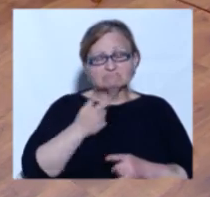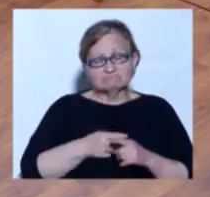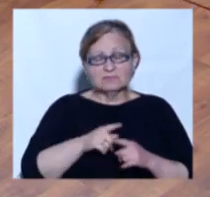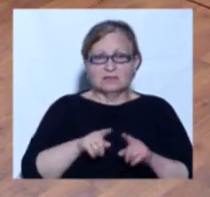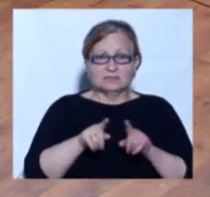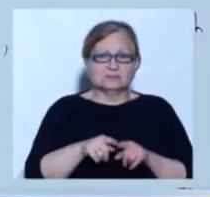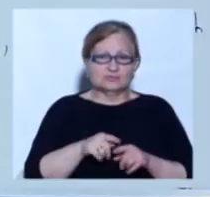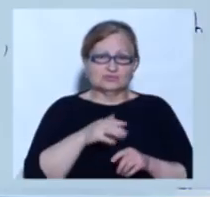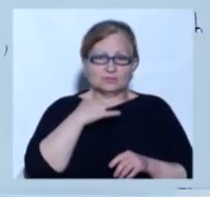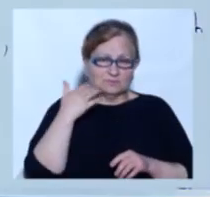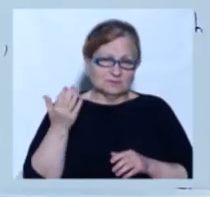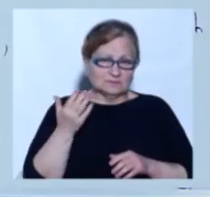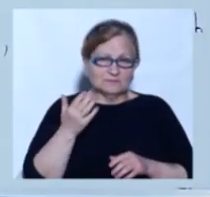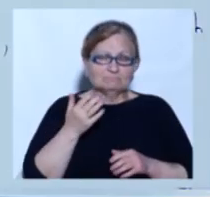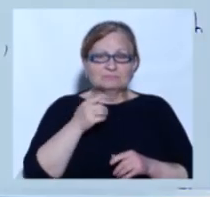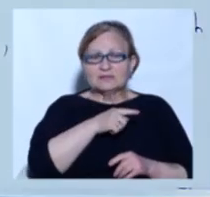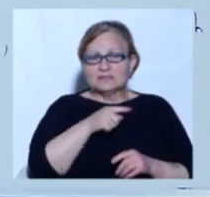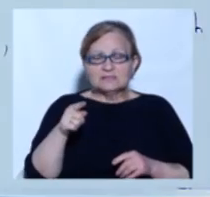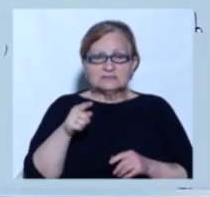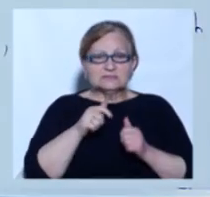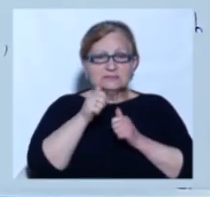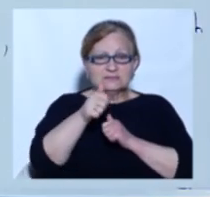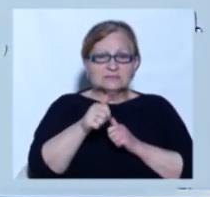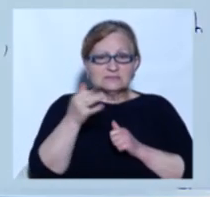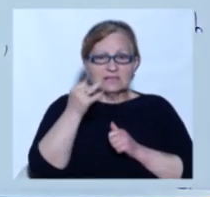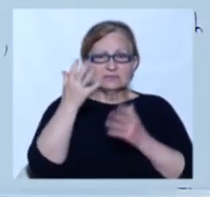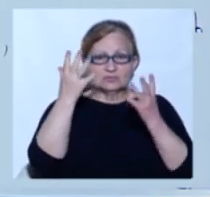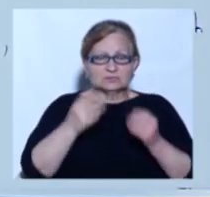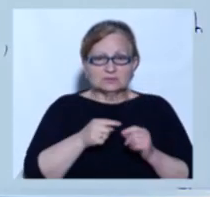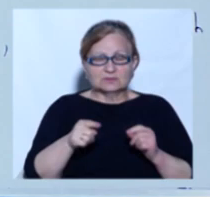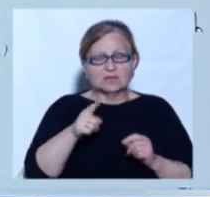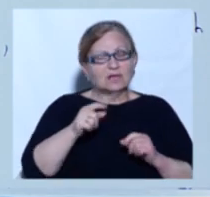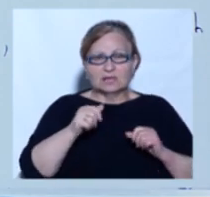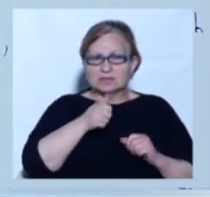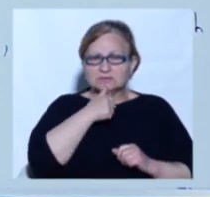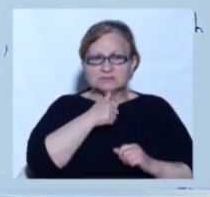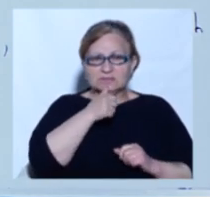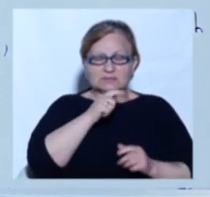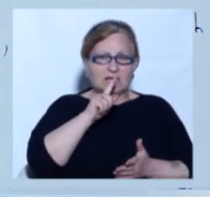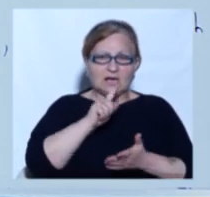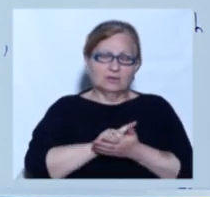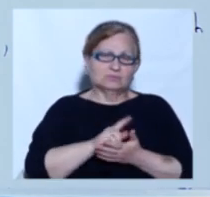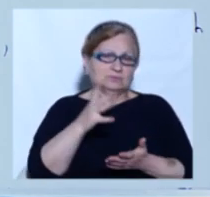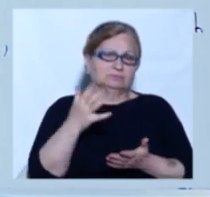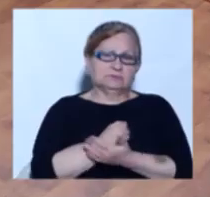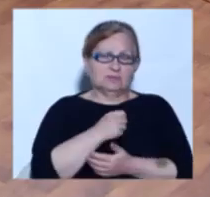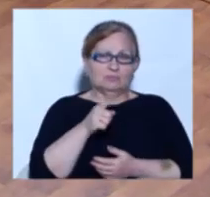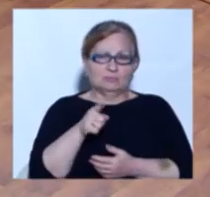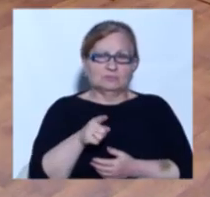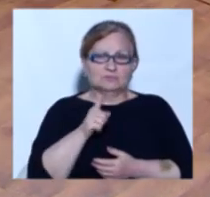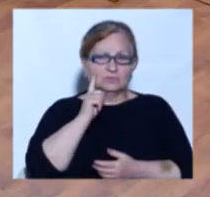შემდეგ. წინ ძალიან საინტერესო დღეები გელოდება და სცადე, დარწმუნებული ვარ, რომ აუცილებლად გამოგივა.